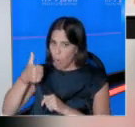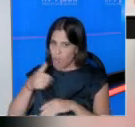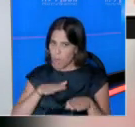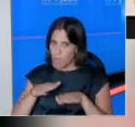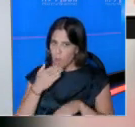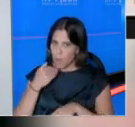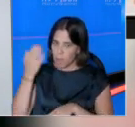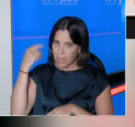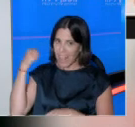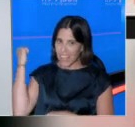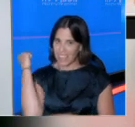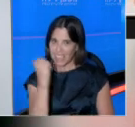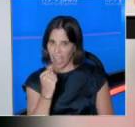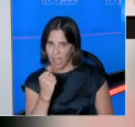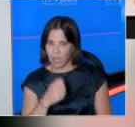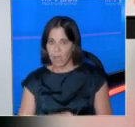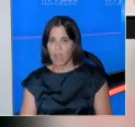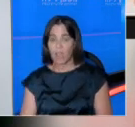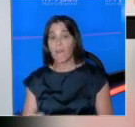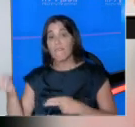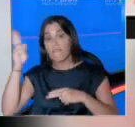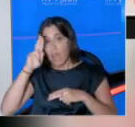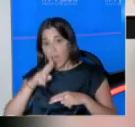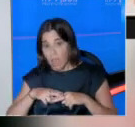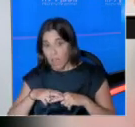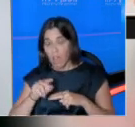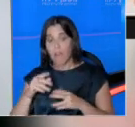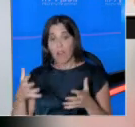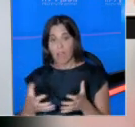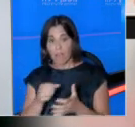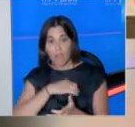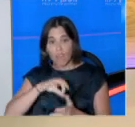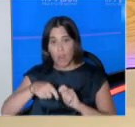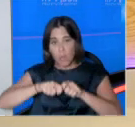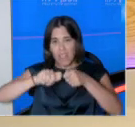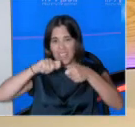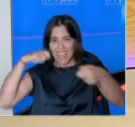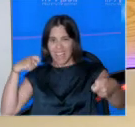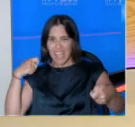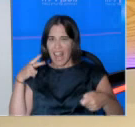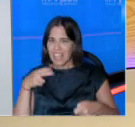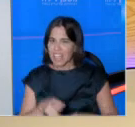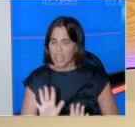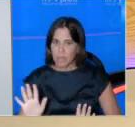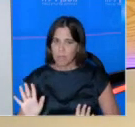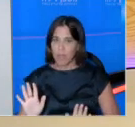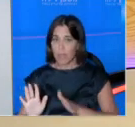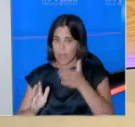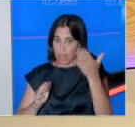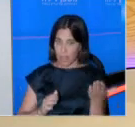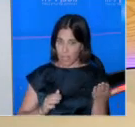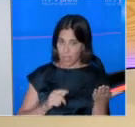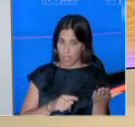ישראל שנרצח. ולאחריו החברה שלנו נקרעה לגזרים. כאשר צד